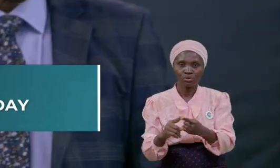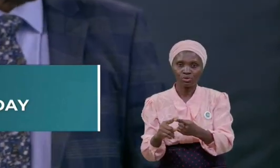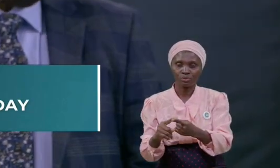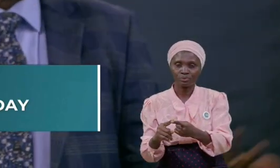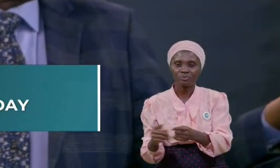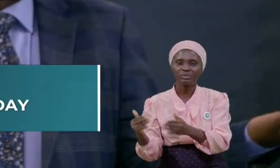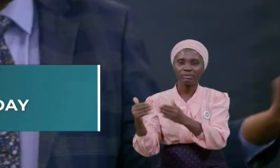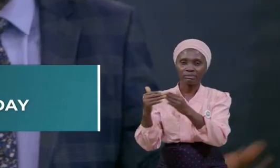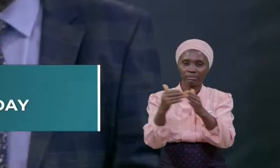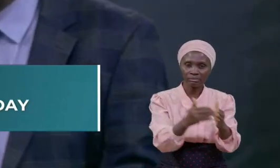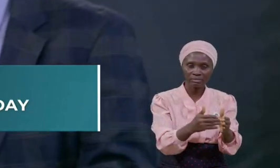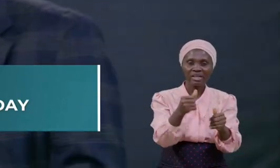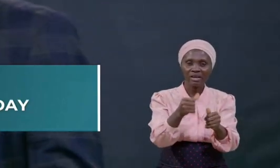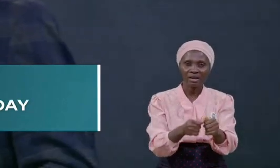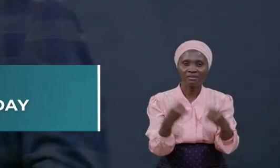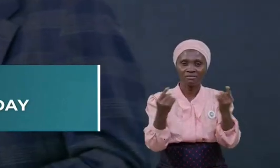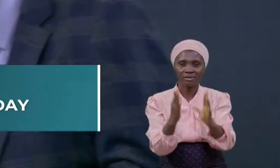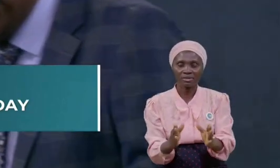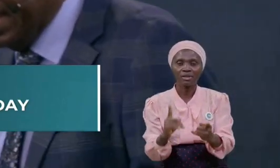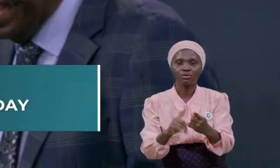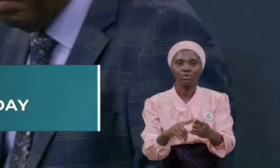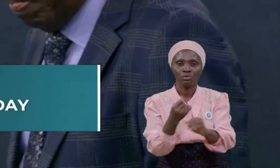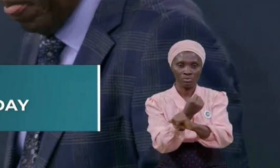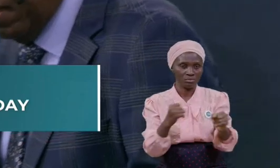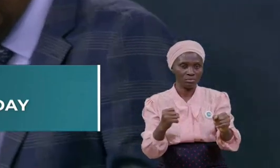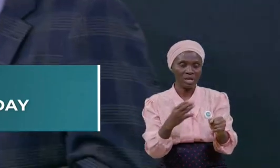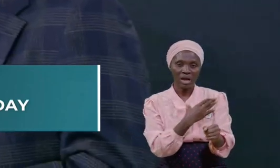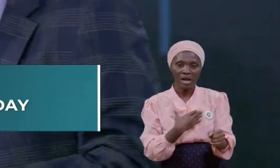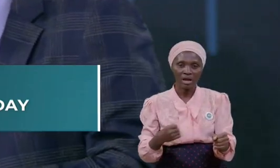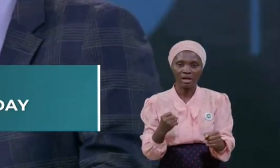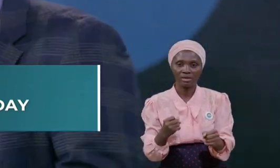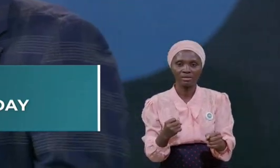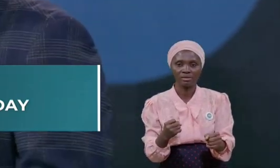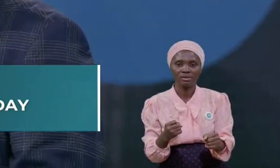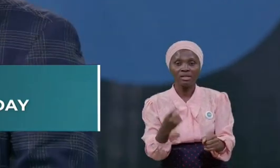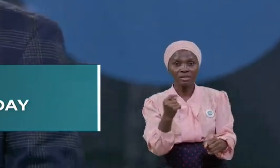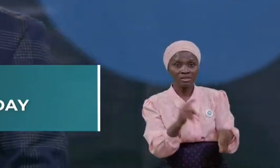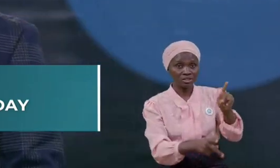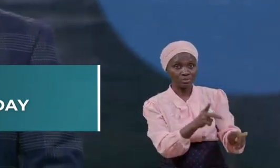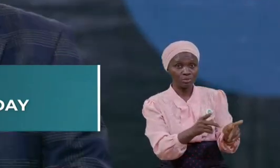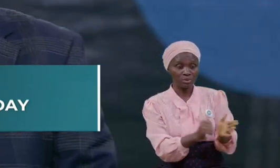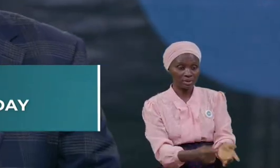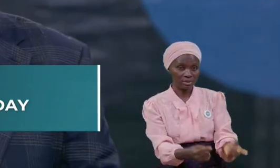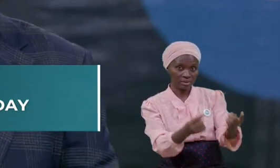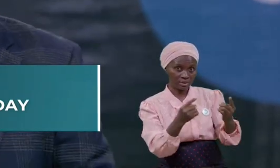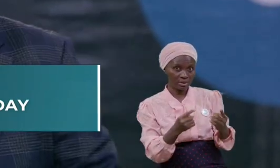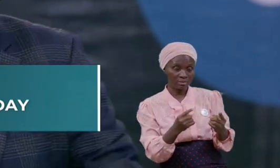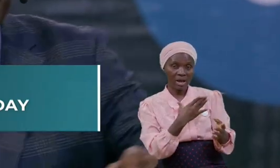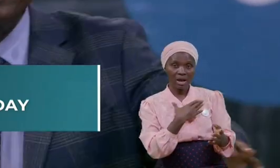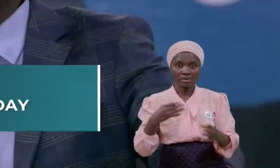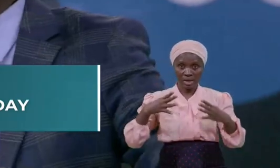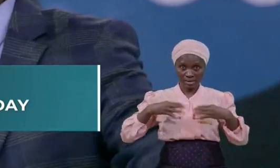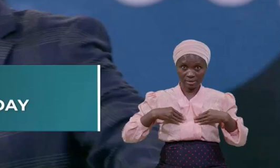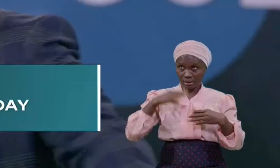au salut. Et en son jour, ceux qui viennent et le reçoivent.